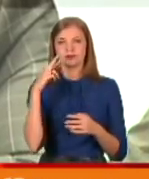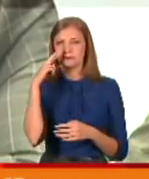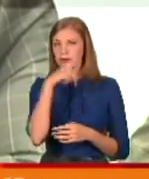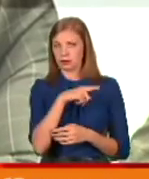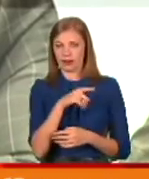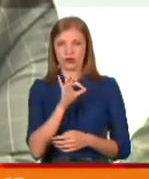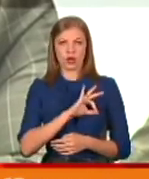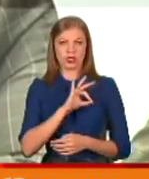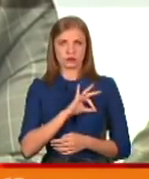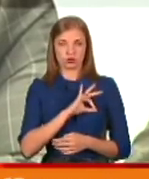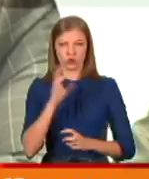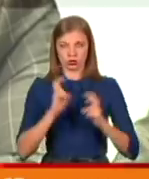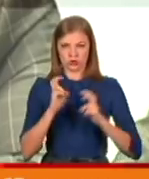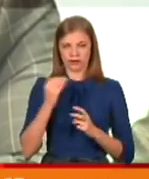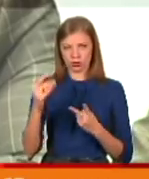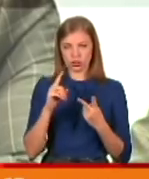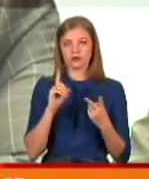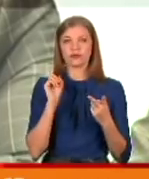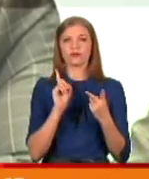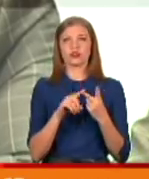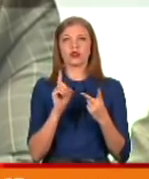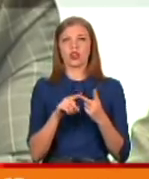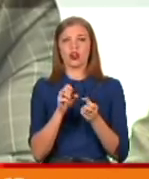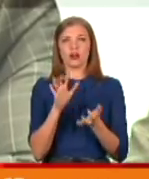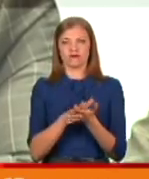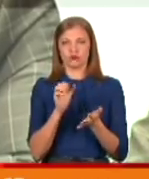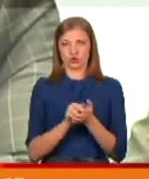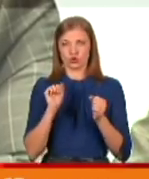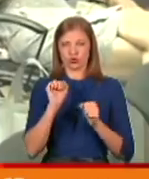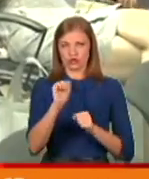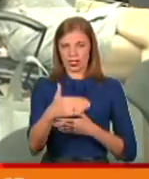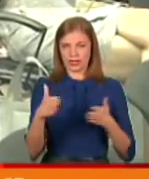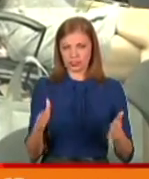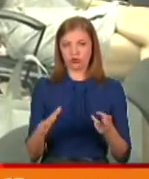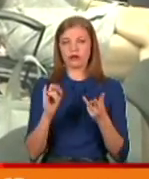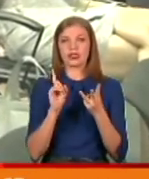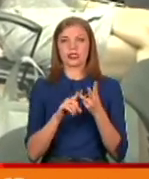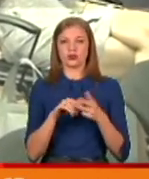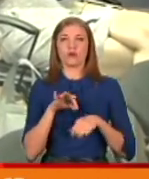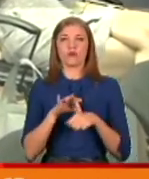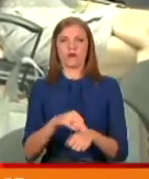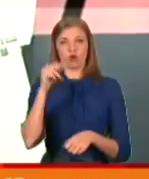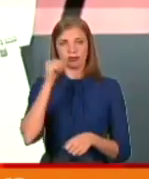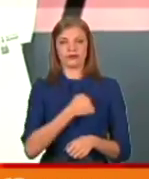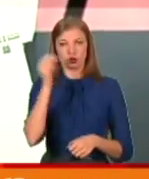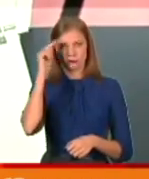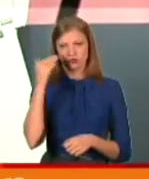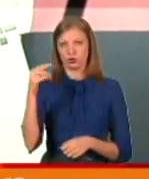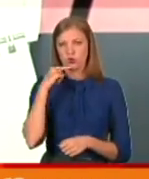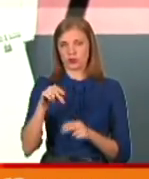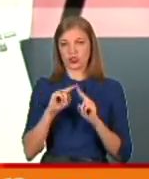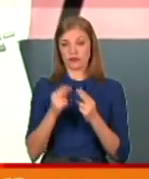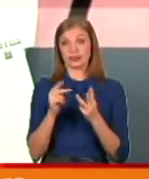та неправильною експлуатацією заводів, з пошкодженням резервуарів з відходами та з проведенням військових навчань Російської